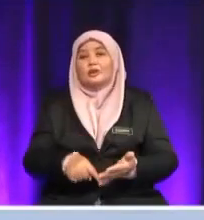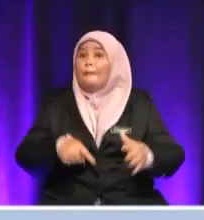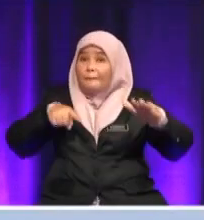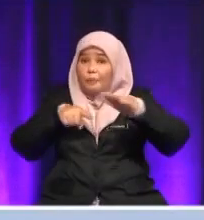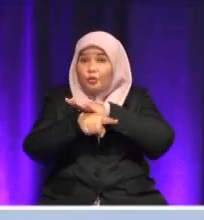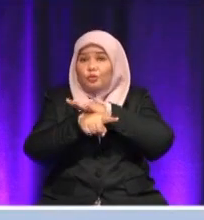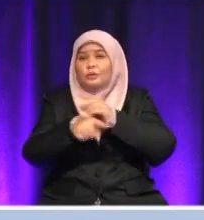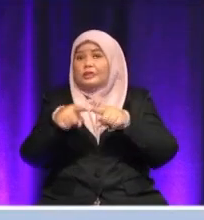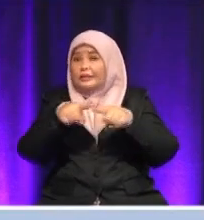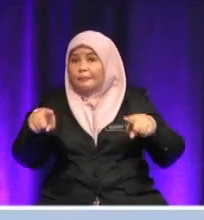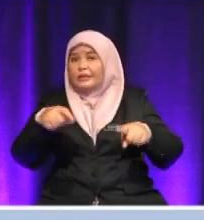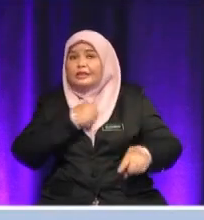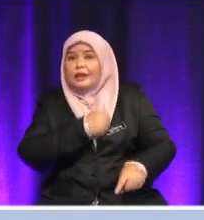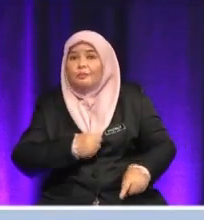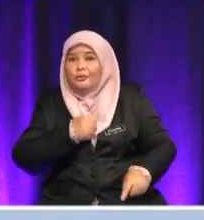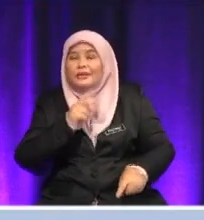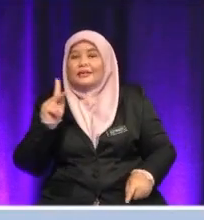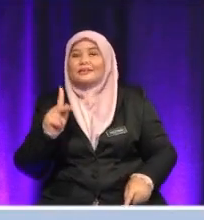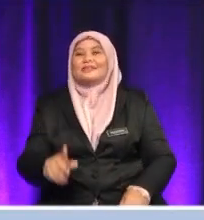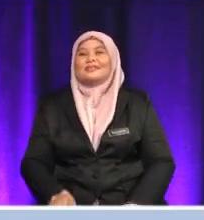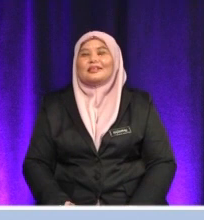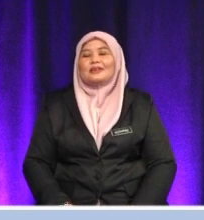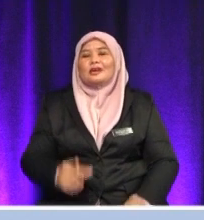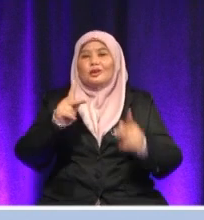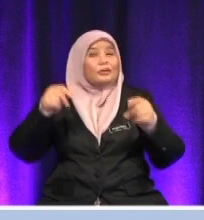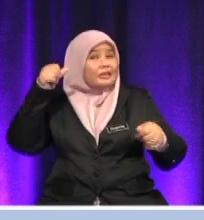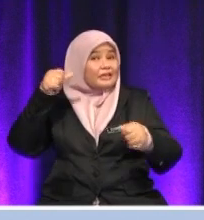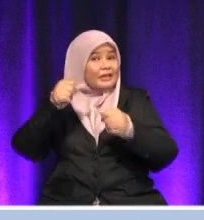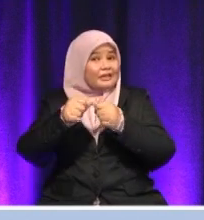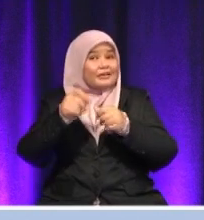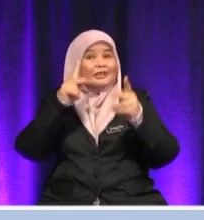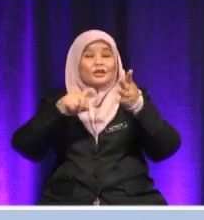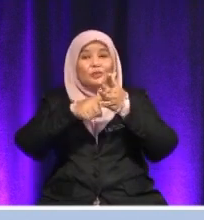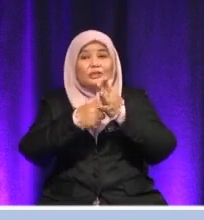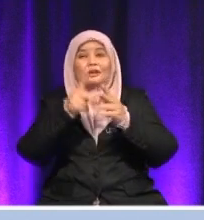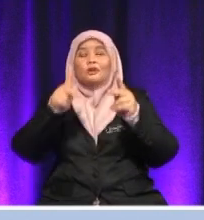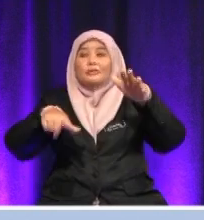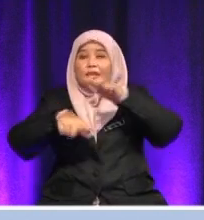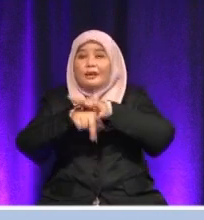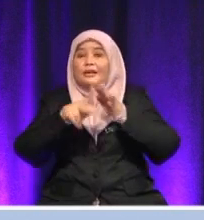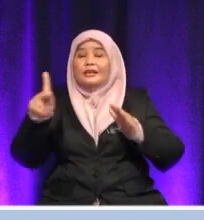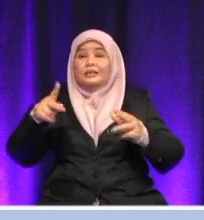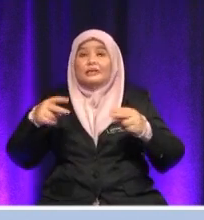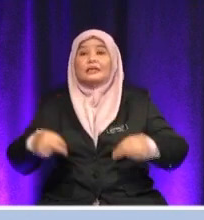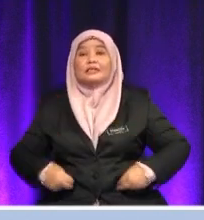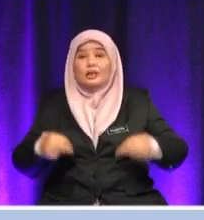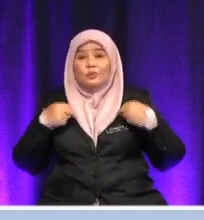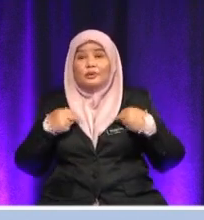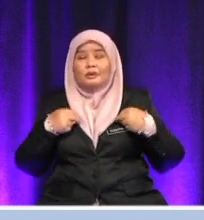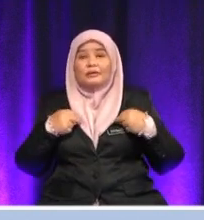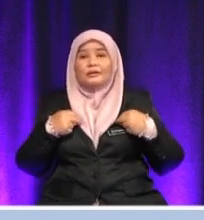Membunuh tapi diampunkan, Ustaz. Okey, yeah. Jadi kalau ingat kata kunci tadi, bila dia melibatkan nyawa dan